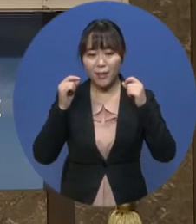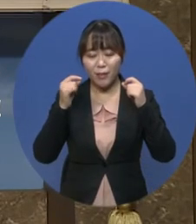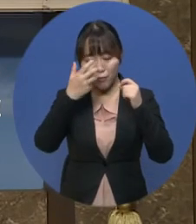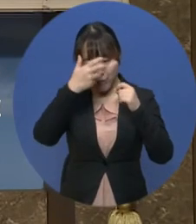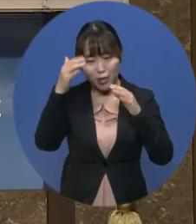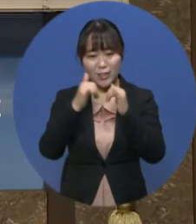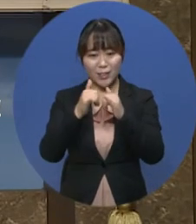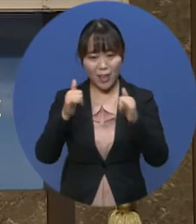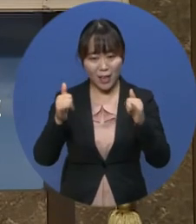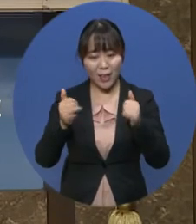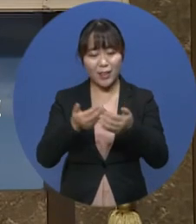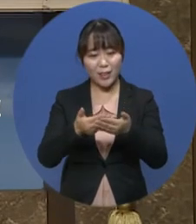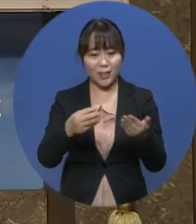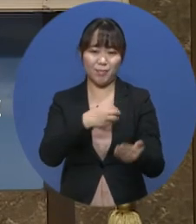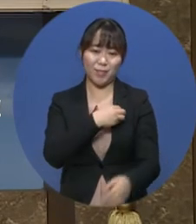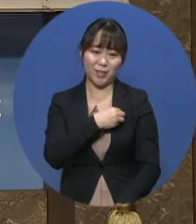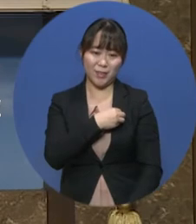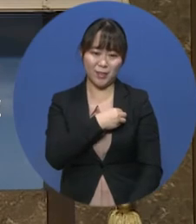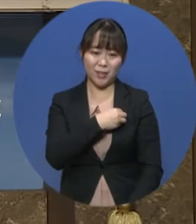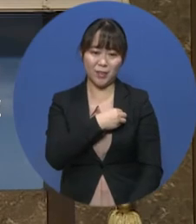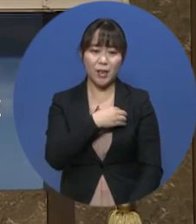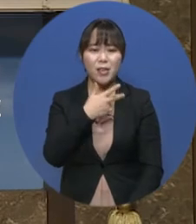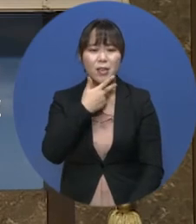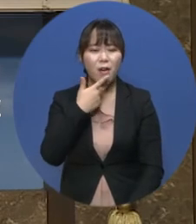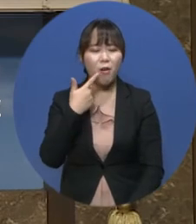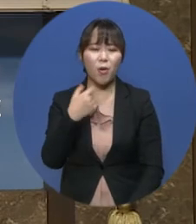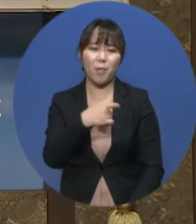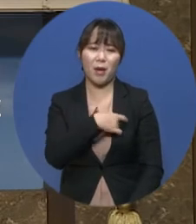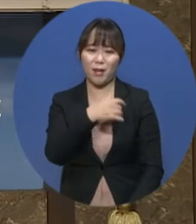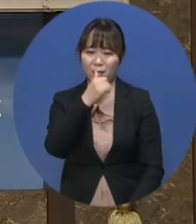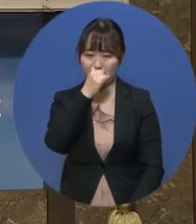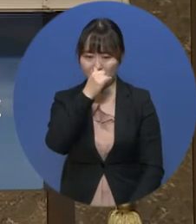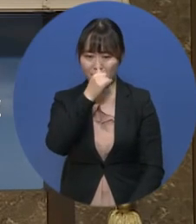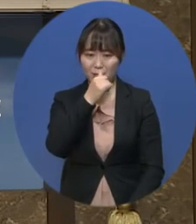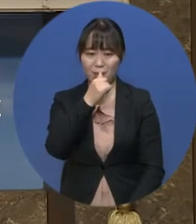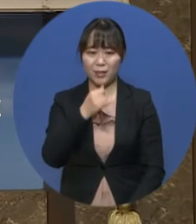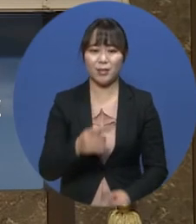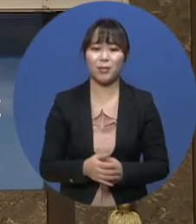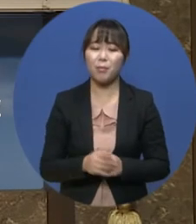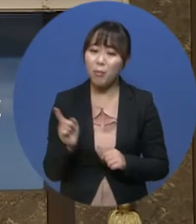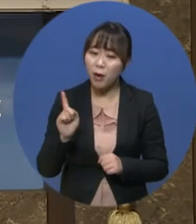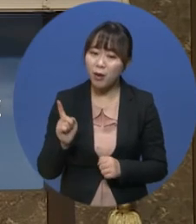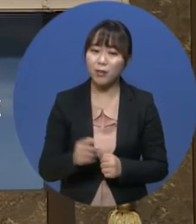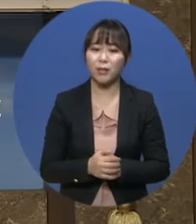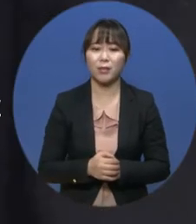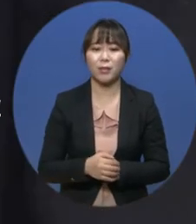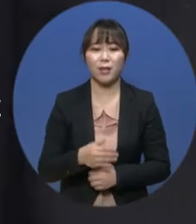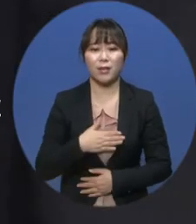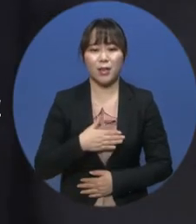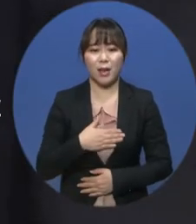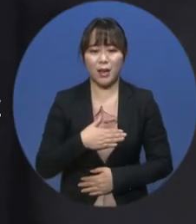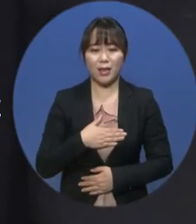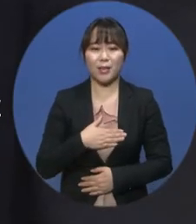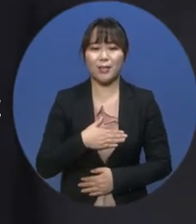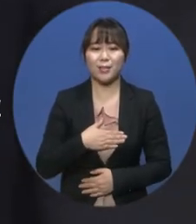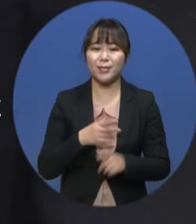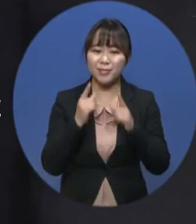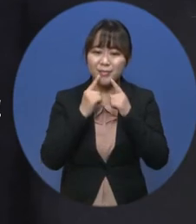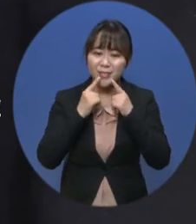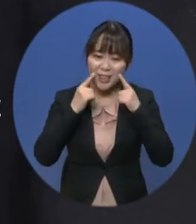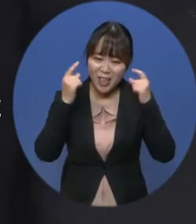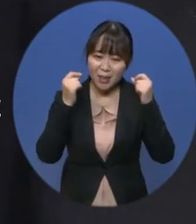외칩니다 이걸 4 용무로 역 있었어요 예 뭐라고 써져 아영 스마일